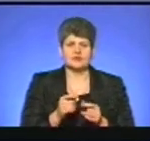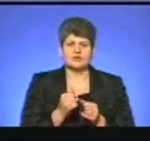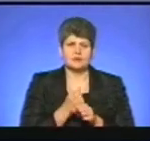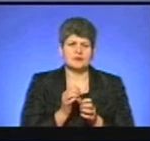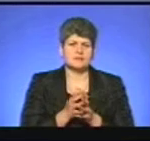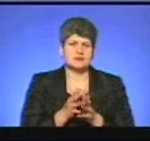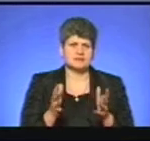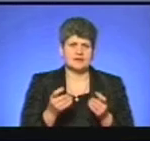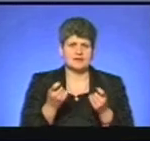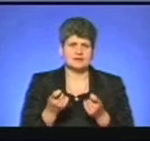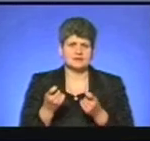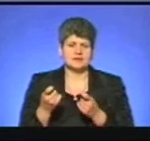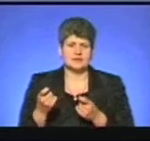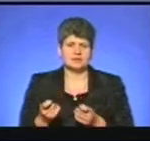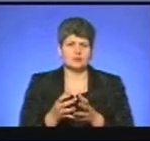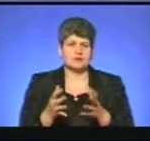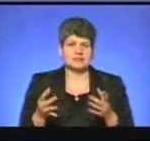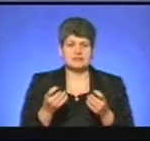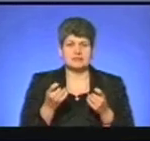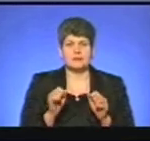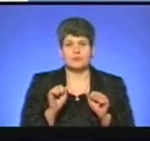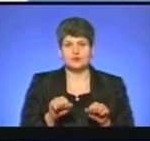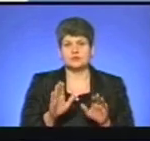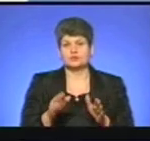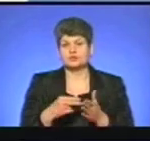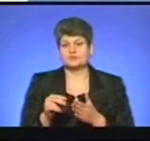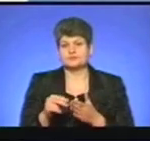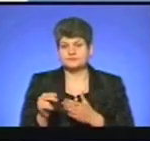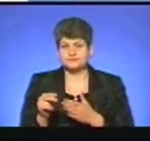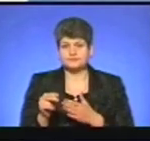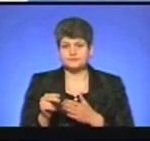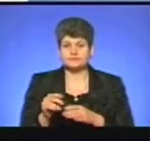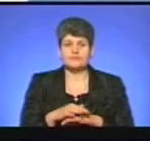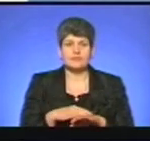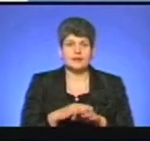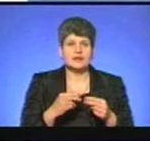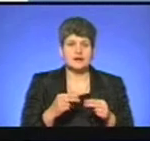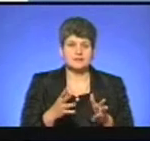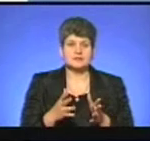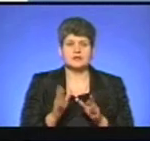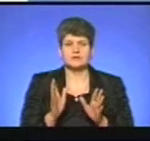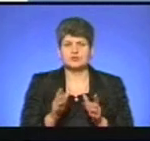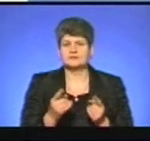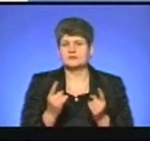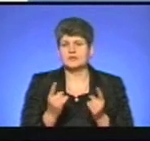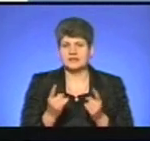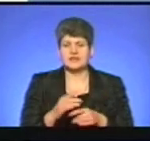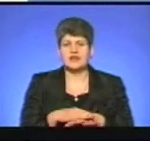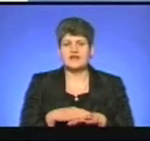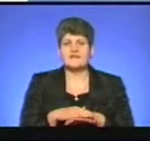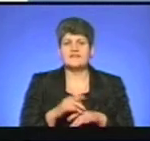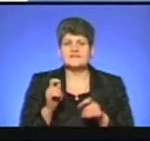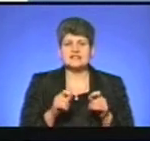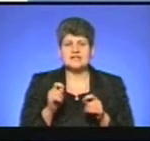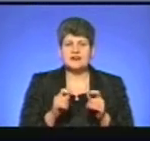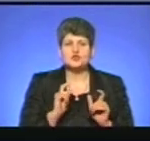максимальний дисконт. І по максимальних знижках можна буде придбати речі на ярмарці. І крім того, у нас буде гастрономічний фестиваль студентської